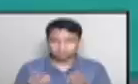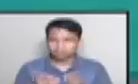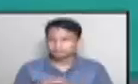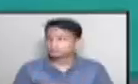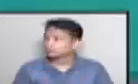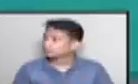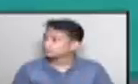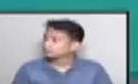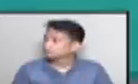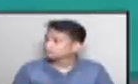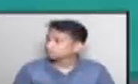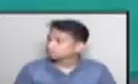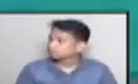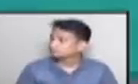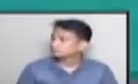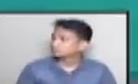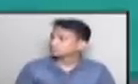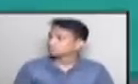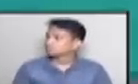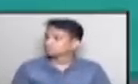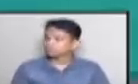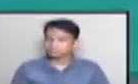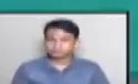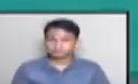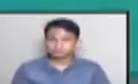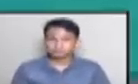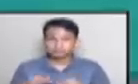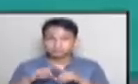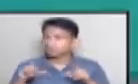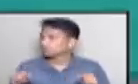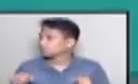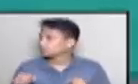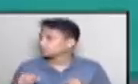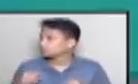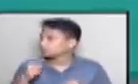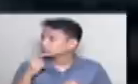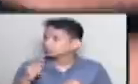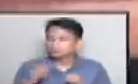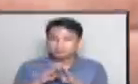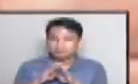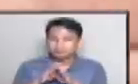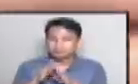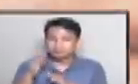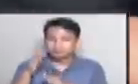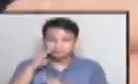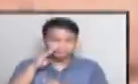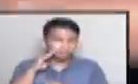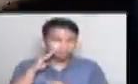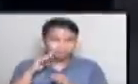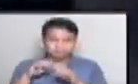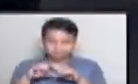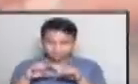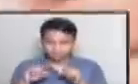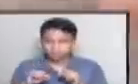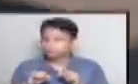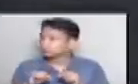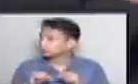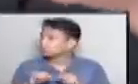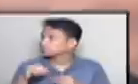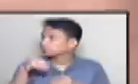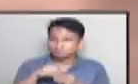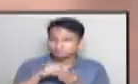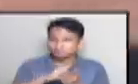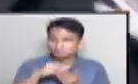Ito, ma'am. Ayan. Sa brown envelope nakalagay. Ayan, ma'am, oh. Tapos, sa loob ng